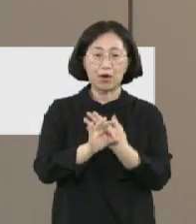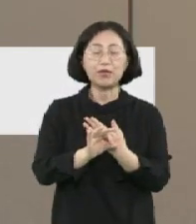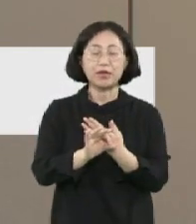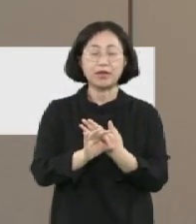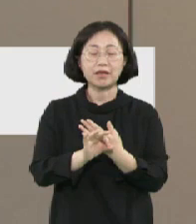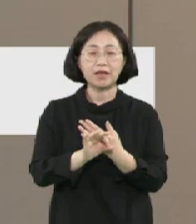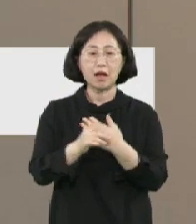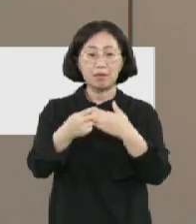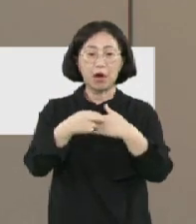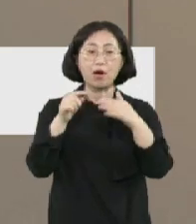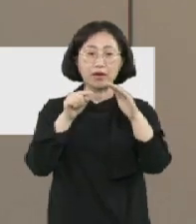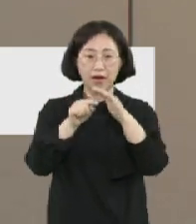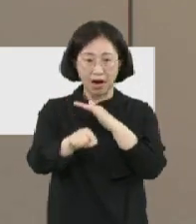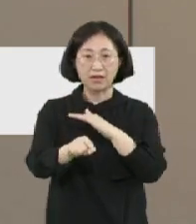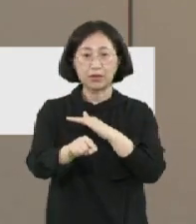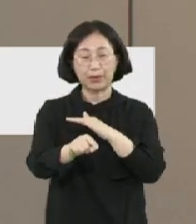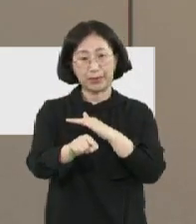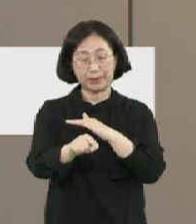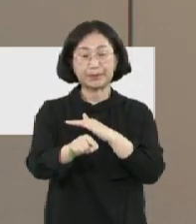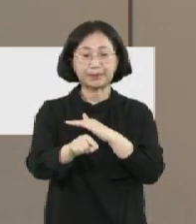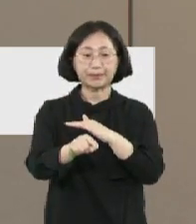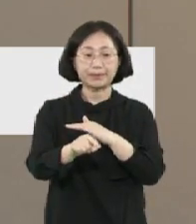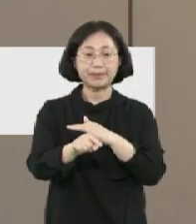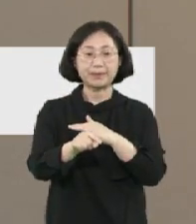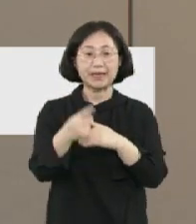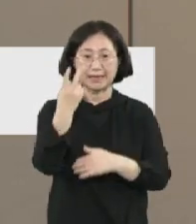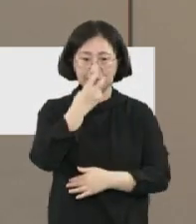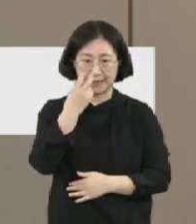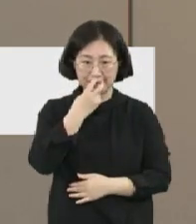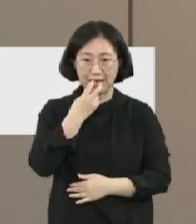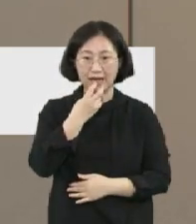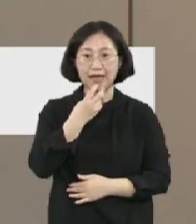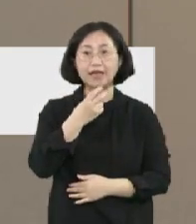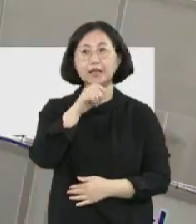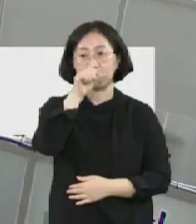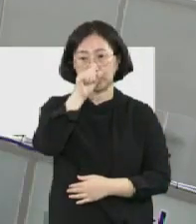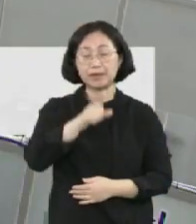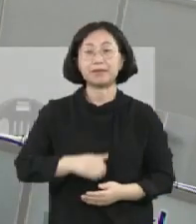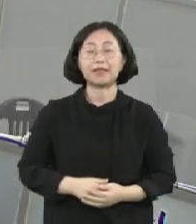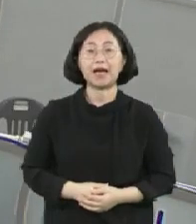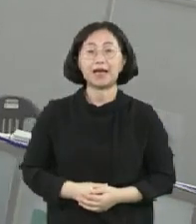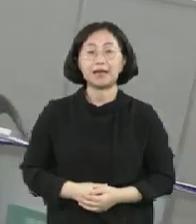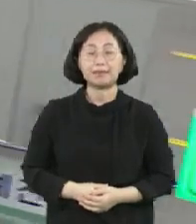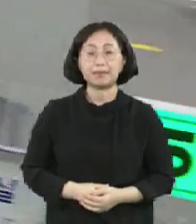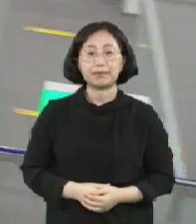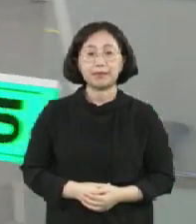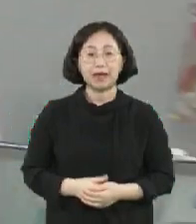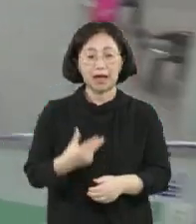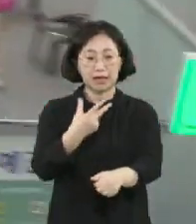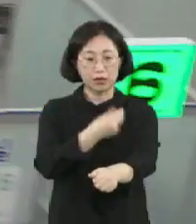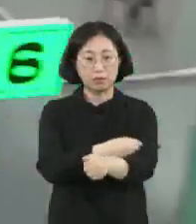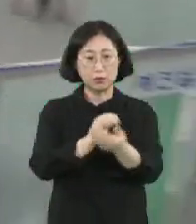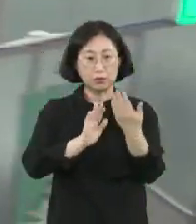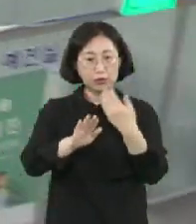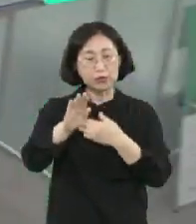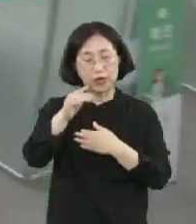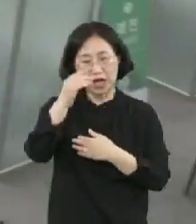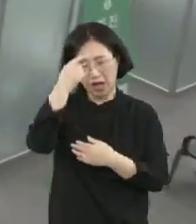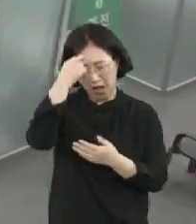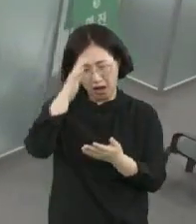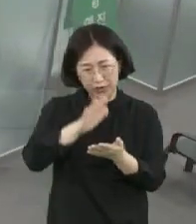적극적으로 병원을 방문하셔서 진찰을 받는 것이 바람직하겠습니다. 접종 후 열이 날